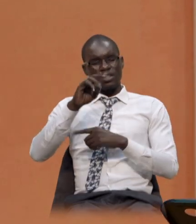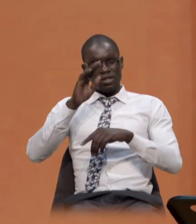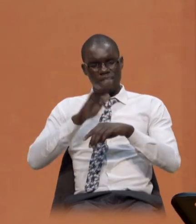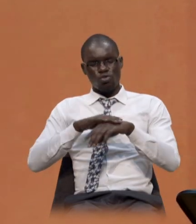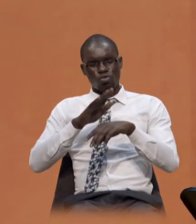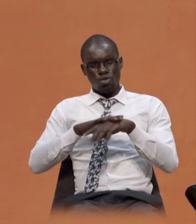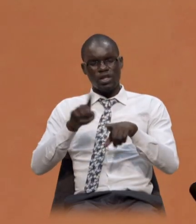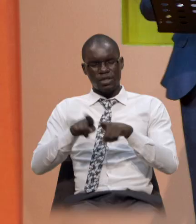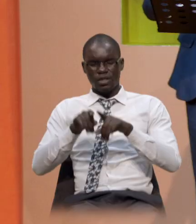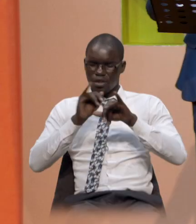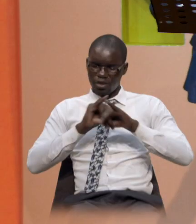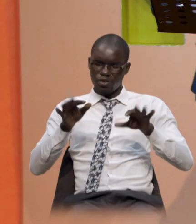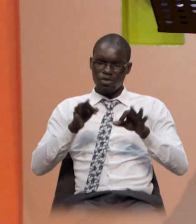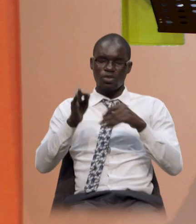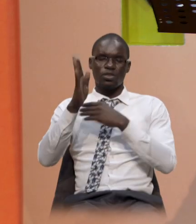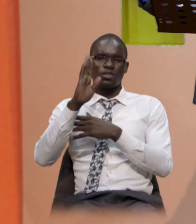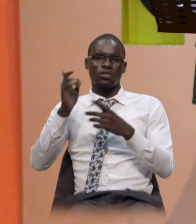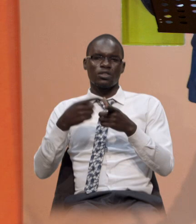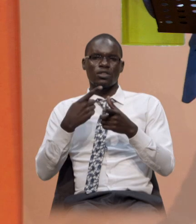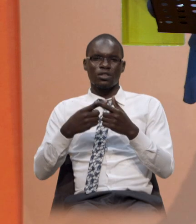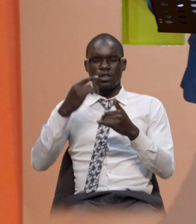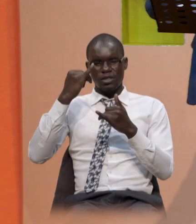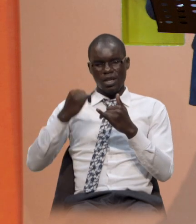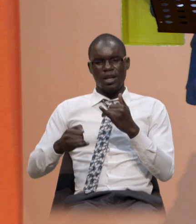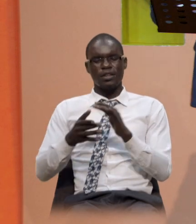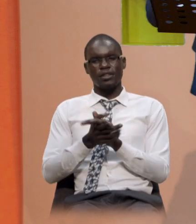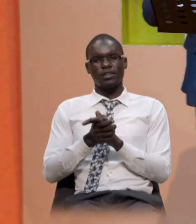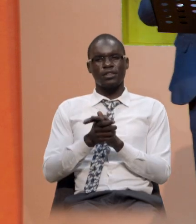utukufu, hata mwisho